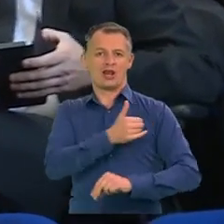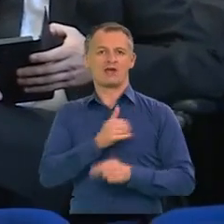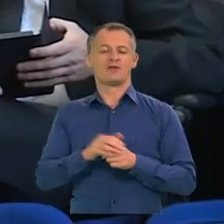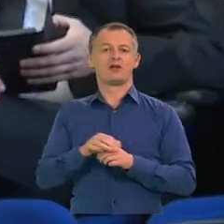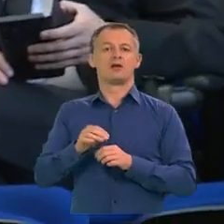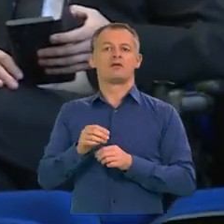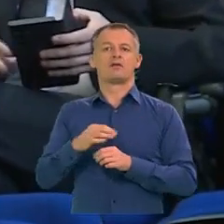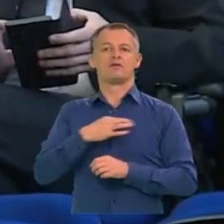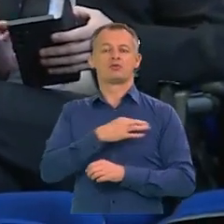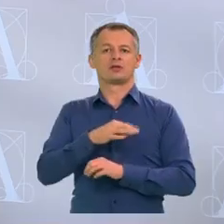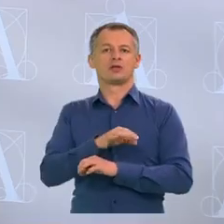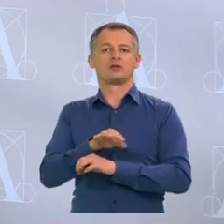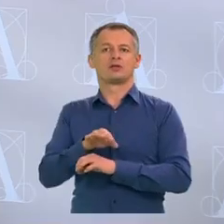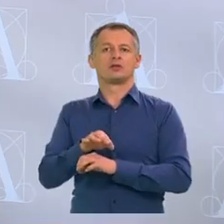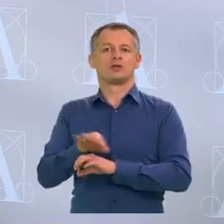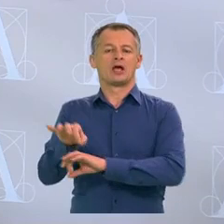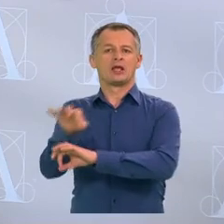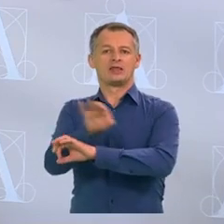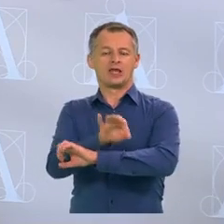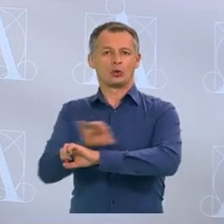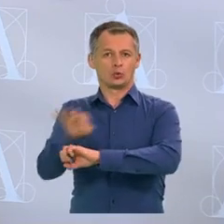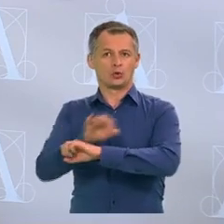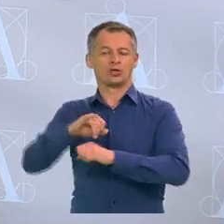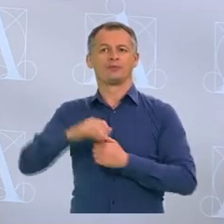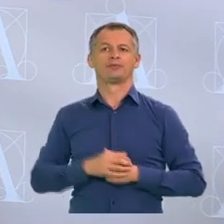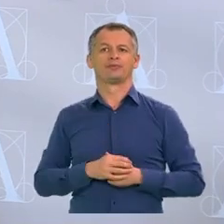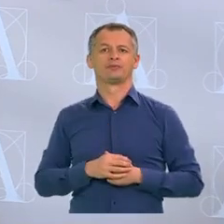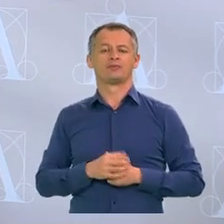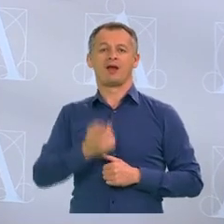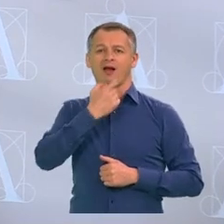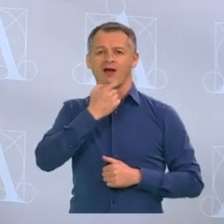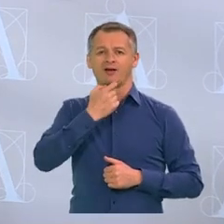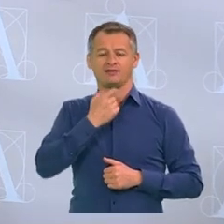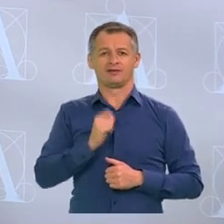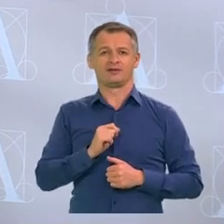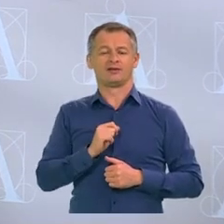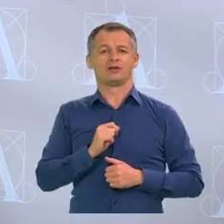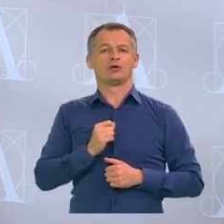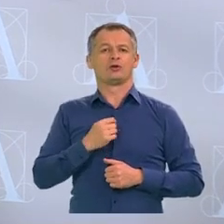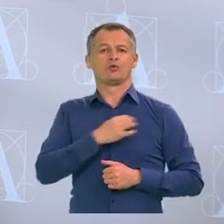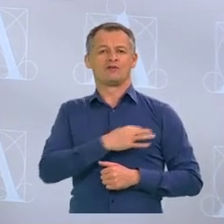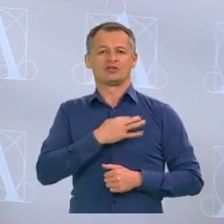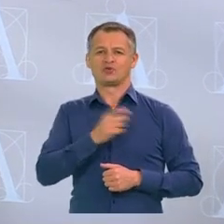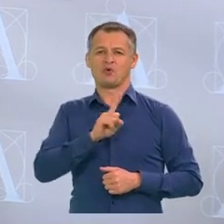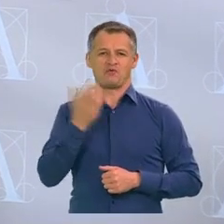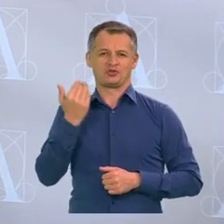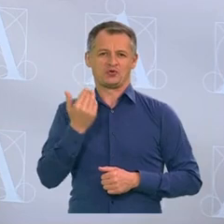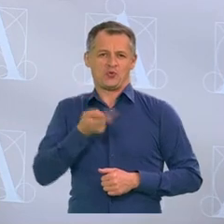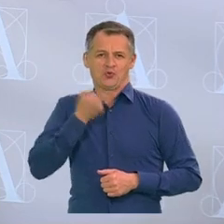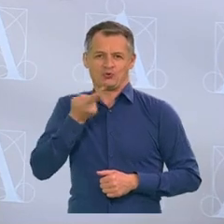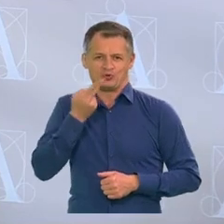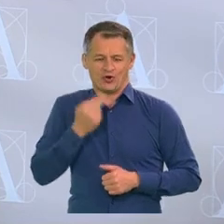Mincu. Anii facultății nu sunt și nu au fost nicicând ușori. Dar